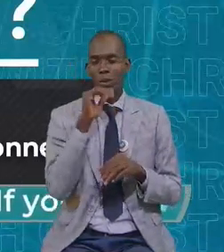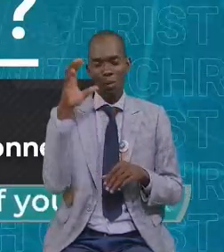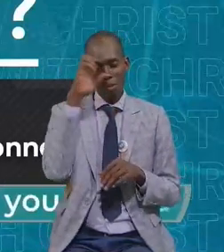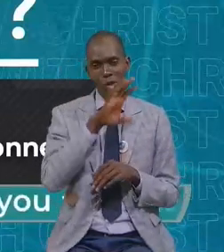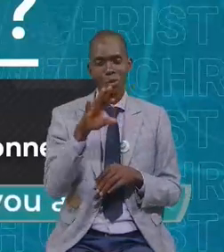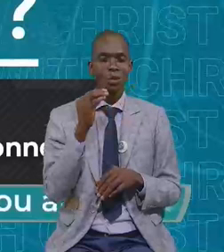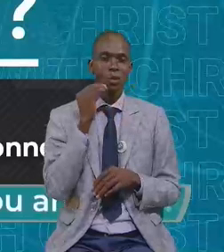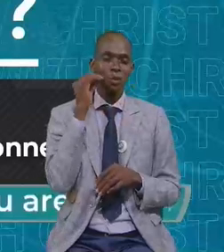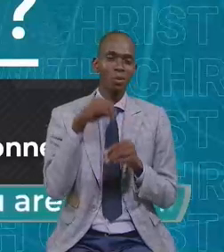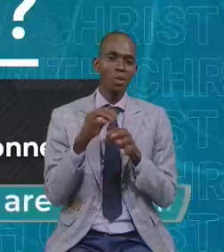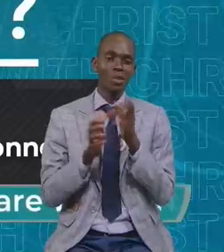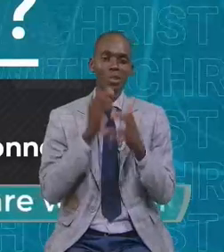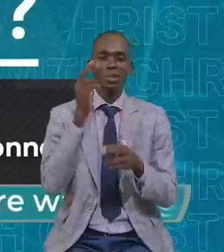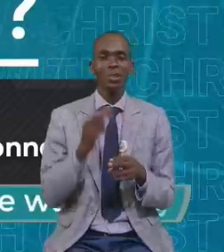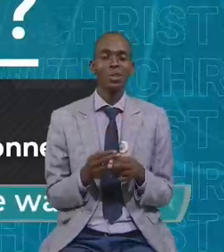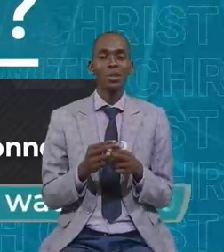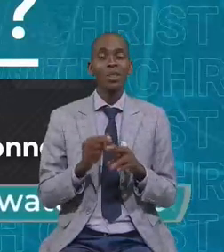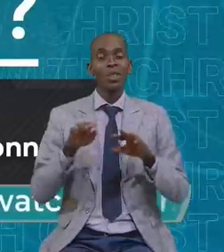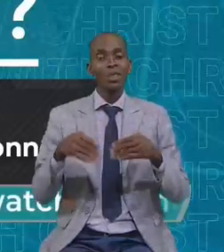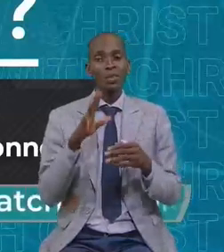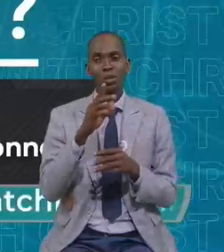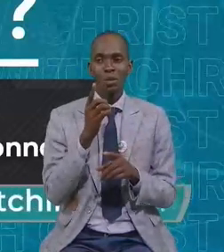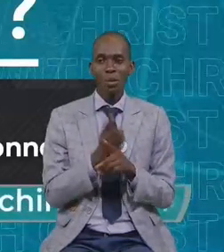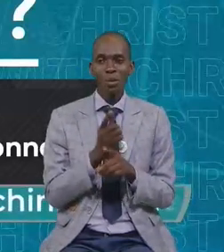là-bas. La bénédiction, donnez